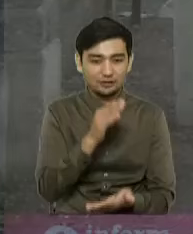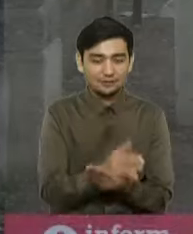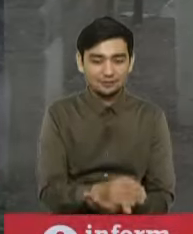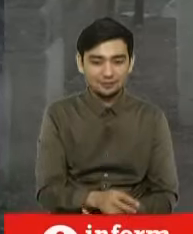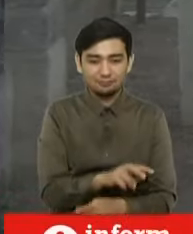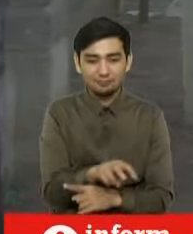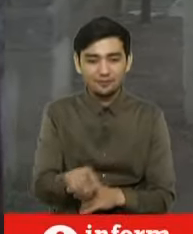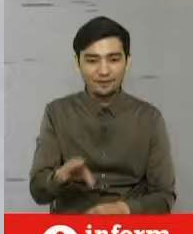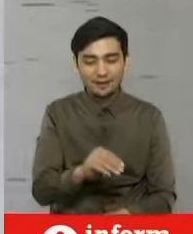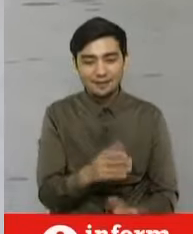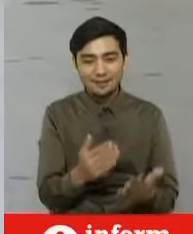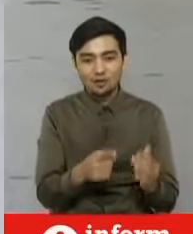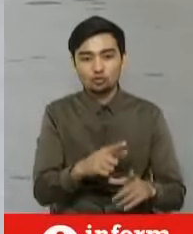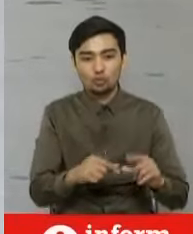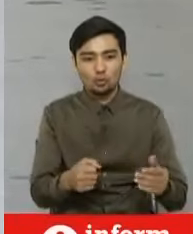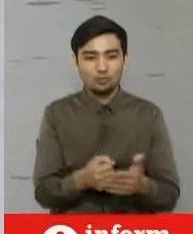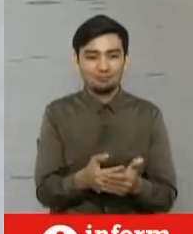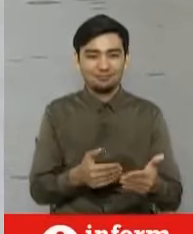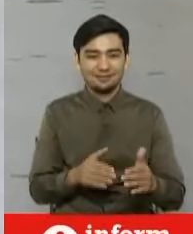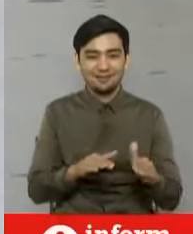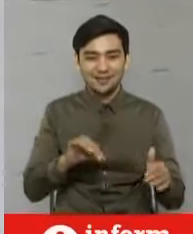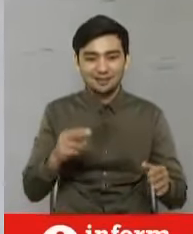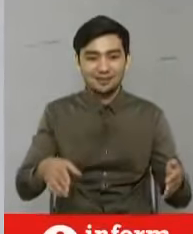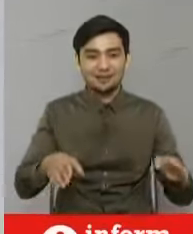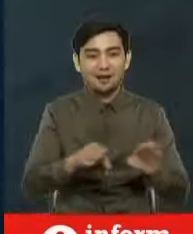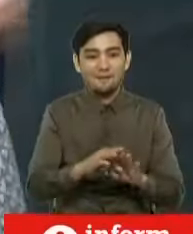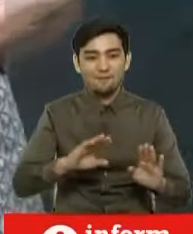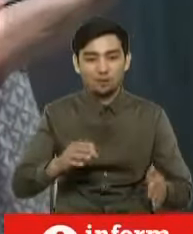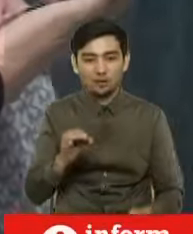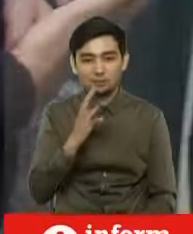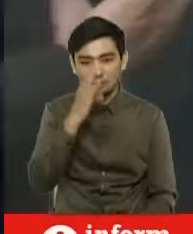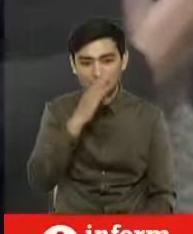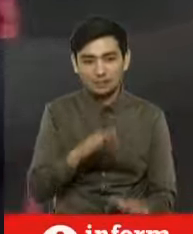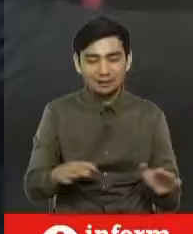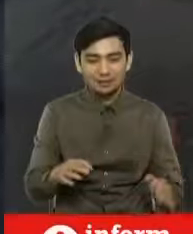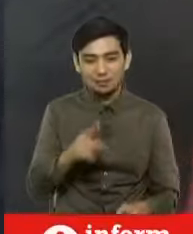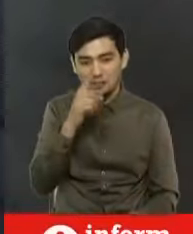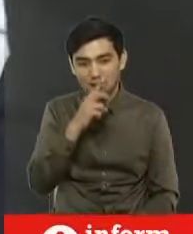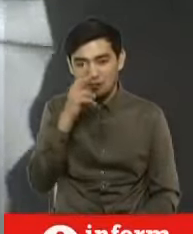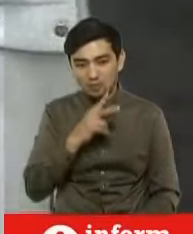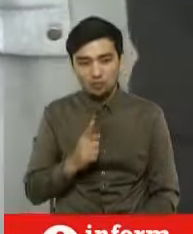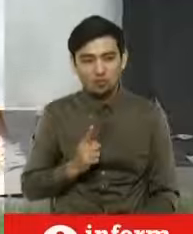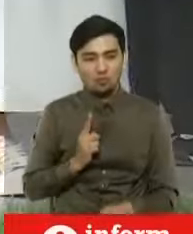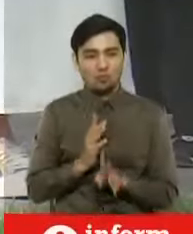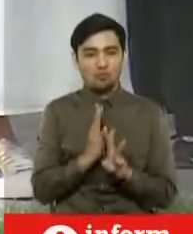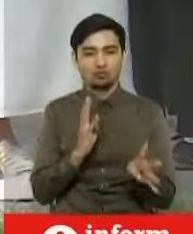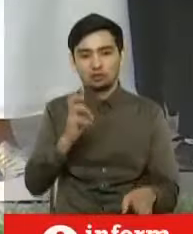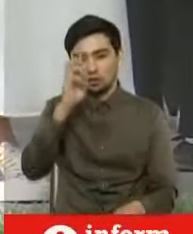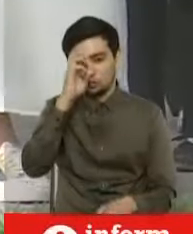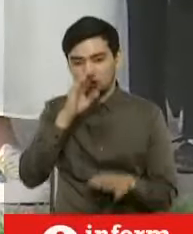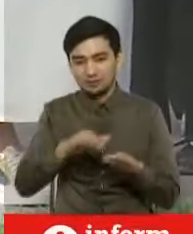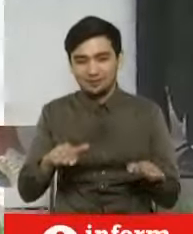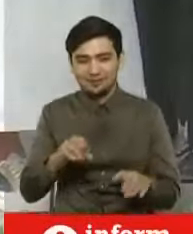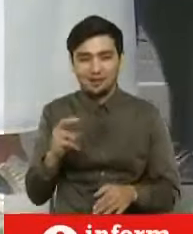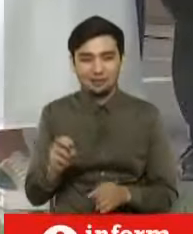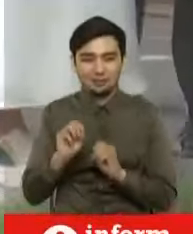бөбекжайға барады. Егер бұл мектепке дейінгі мекеме есігін жапса, ата-аналар балаларын айлап кезек күтіп, мемлекеттік балабақшаларға